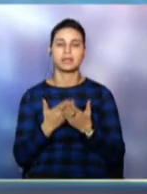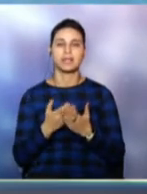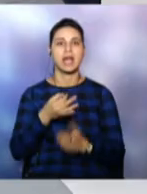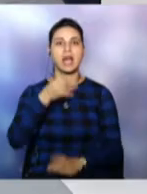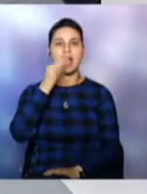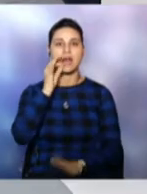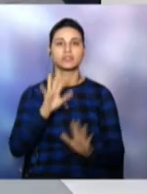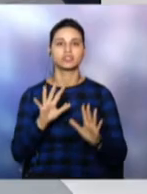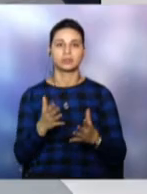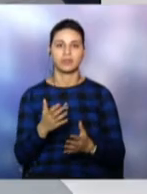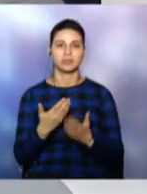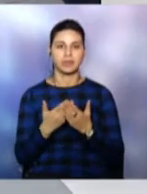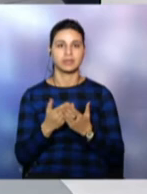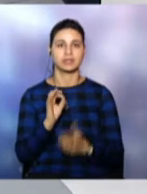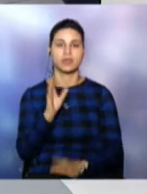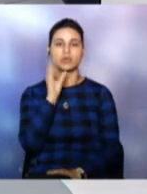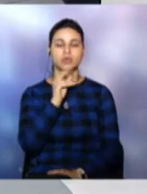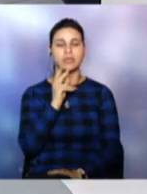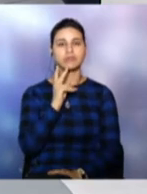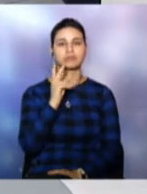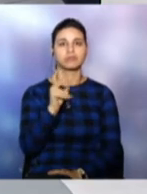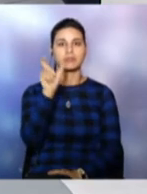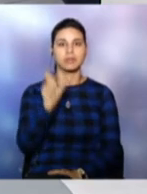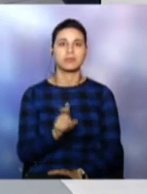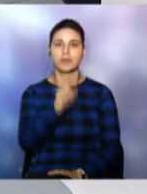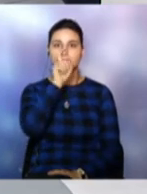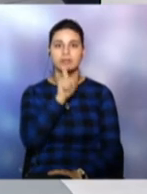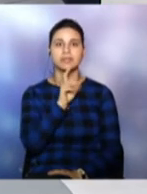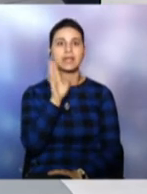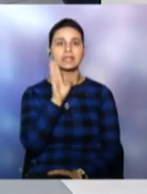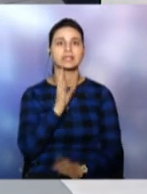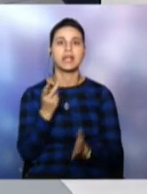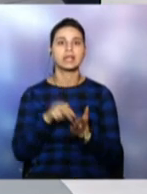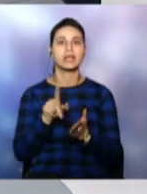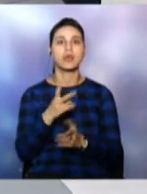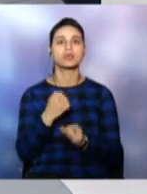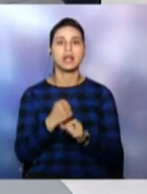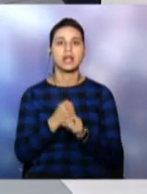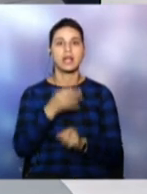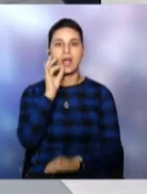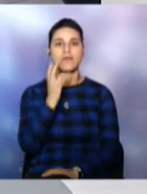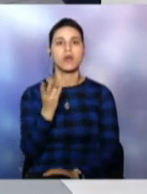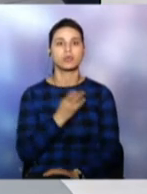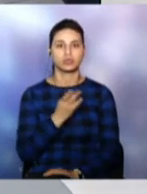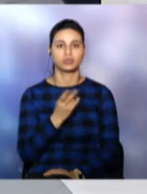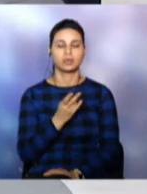ყავის შემთხვევაში, არა, როდესაც ვერ წარმოუდგენი ადამიანს, რომ აი დილას რა დგება, რა უნდა გააკეთოს, უნდა ყავა დალიოს და